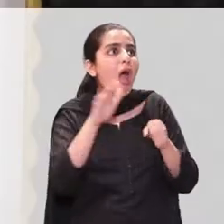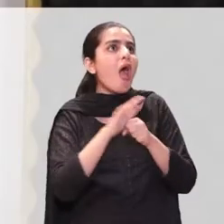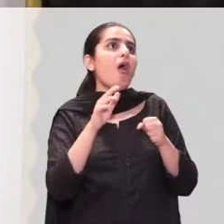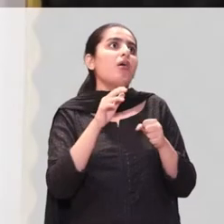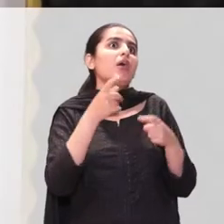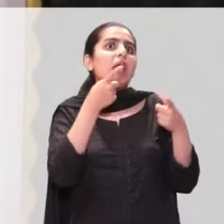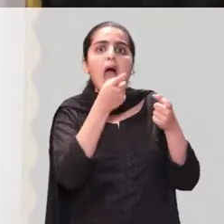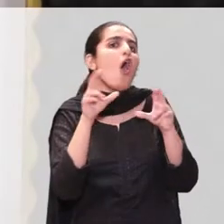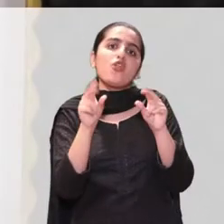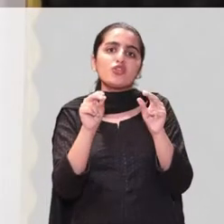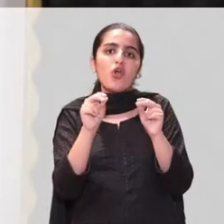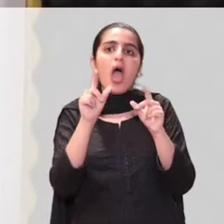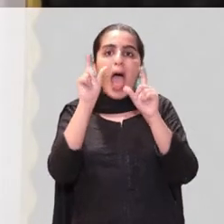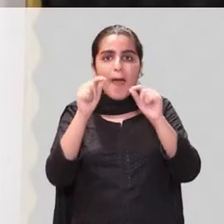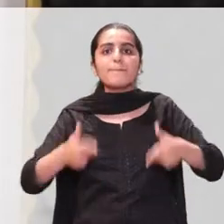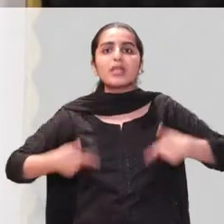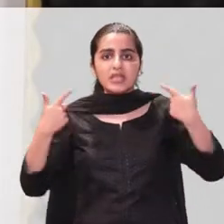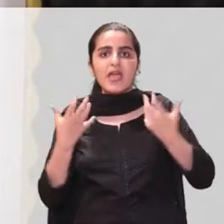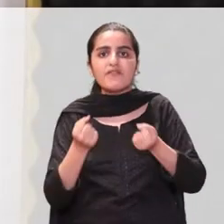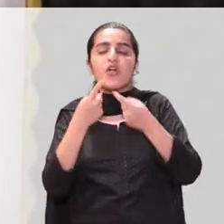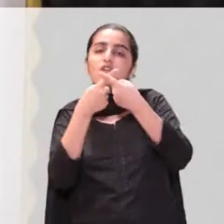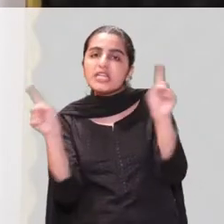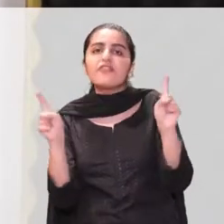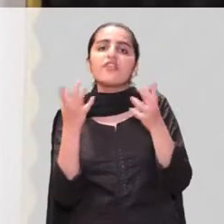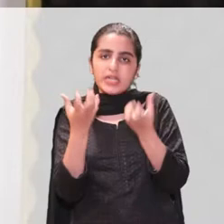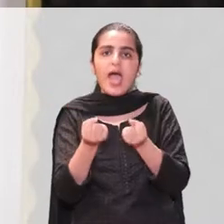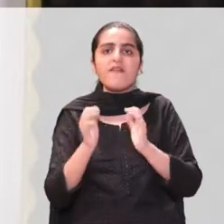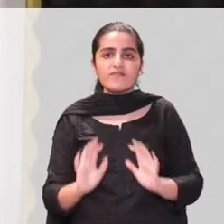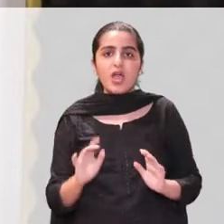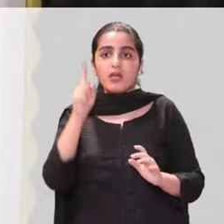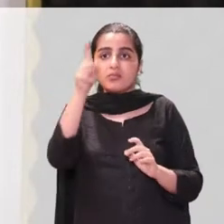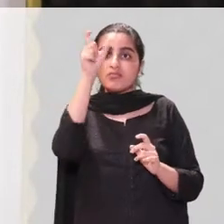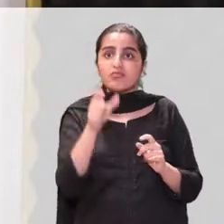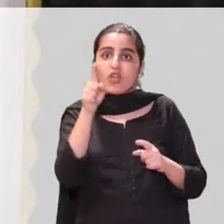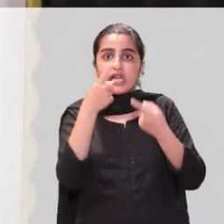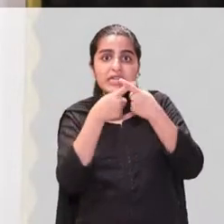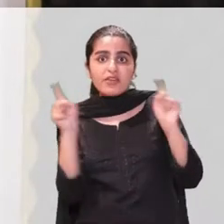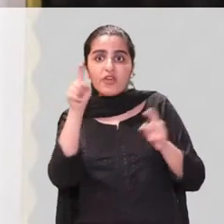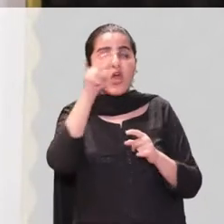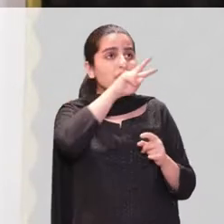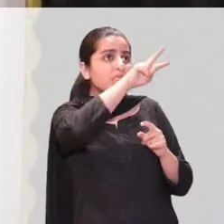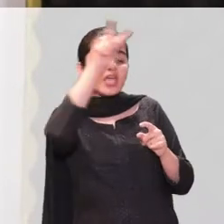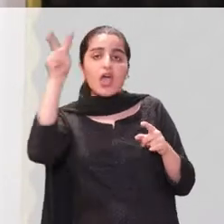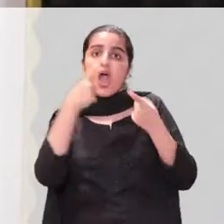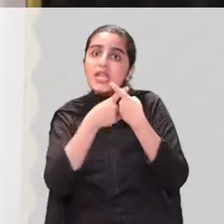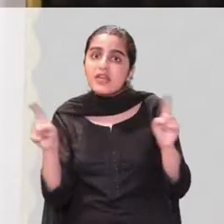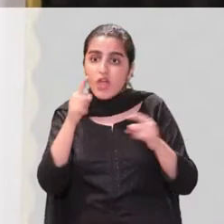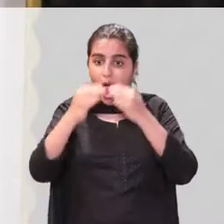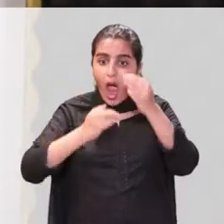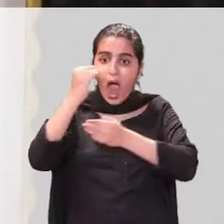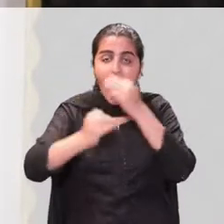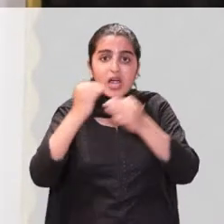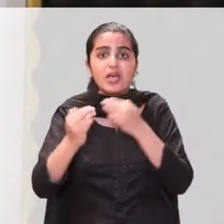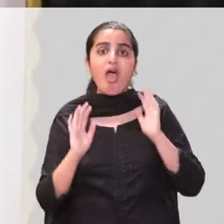रेगुलर पर्सन बट अट थे सेम टाइम आप जो जिंदगी जी रही है ना वह डिफरेंट है आप एक बहुत मुखतलिब नजरिए से दुनिया को